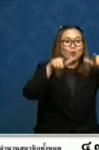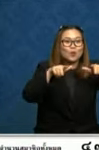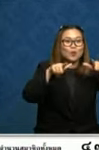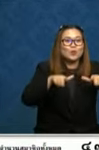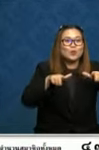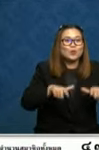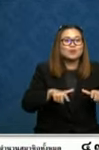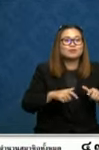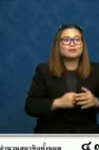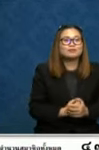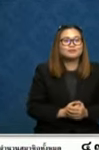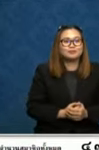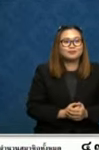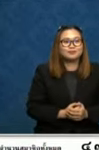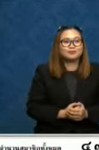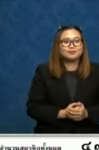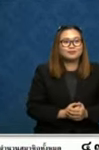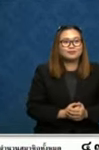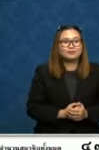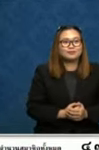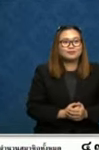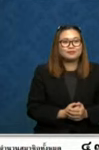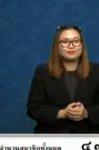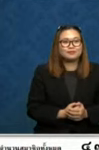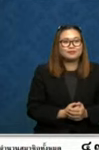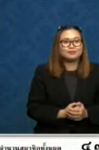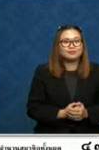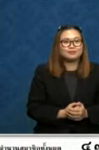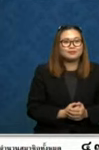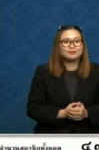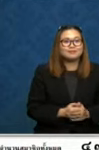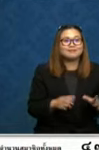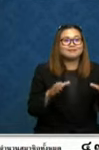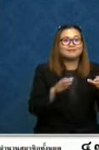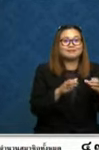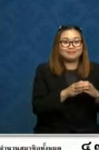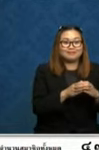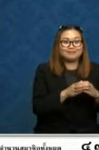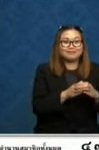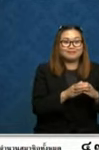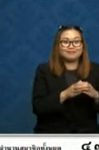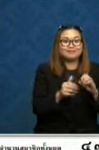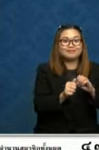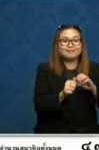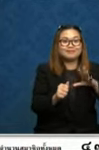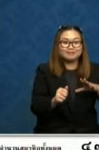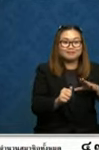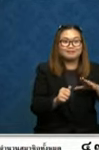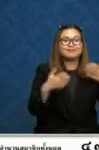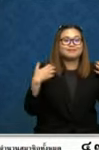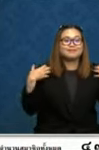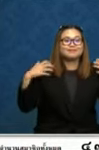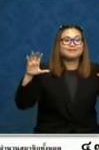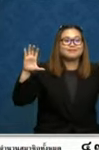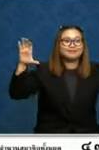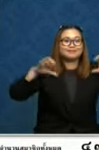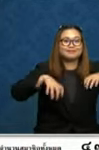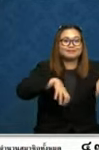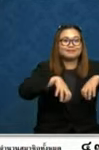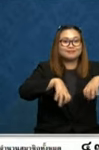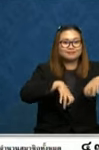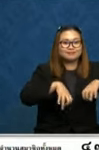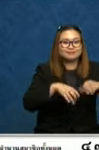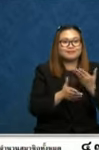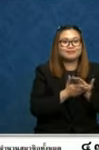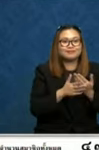ของตามที่ตอนที่พรรคแกนนำจัดตั้งรัฐบาลเคยบอกเอาไว้นะคะเคยหาเสียงเอาไว้ว่าจะปรับลด